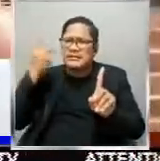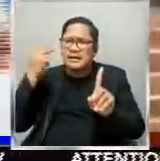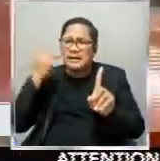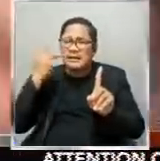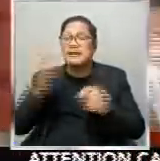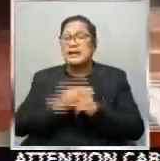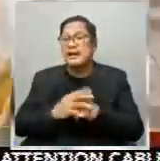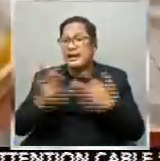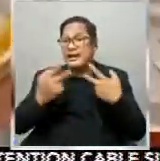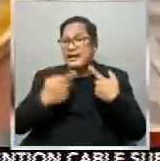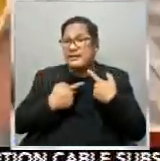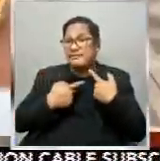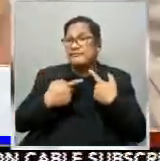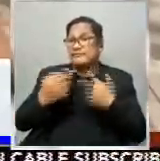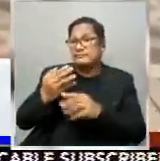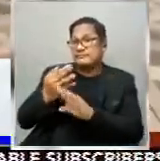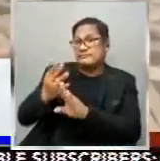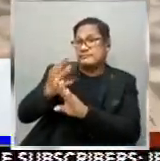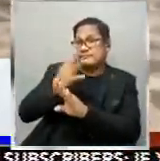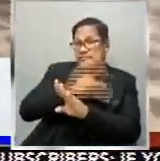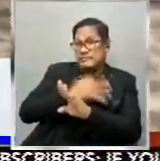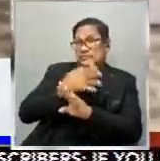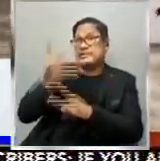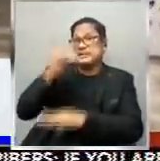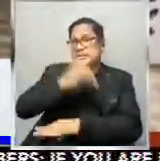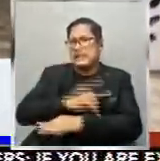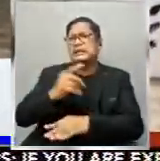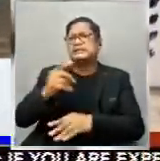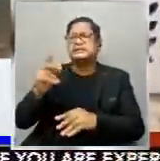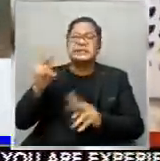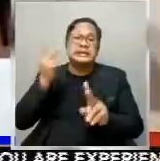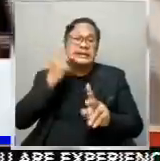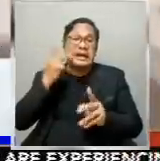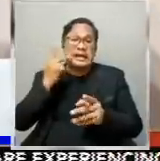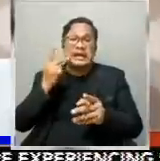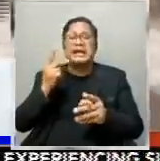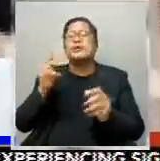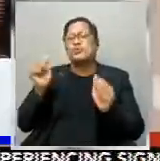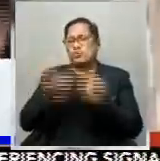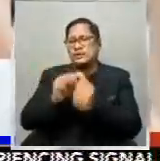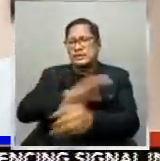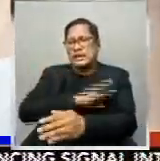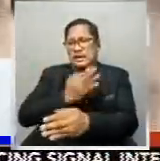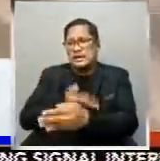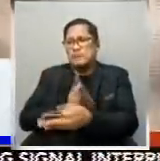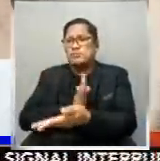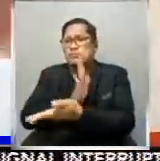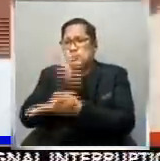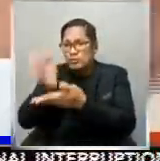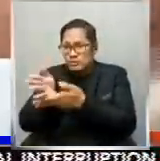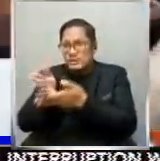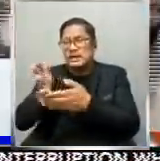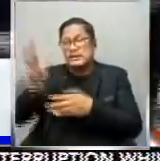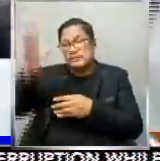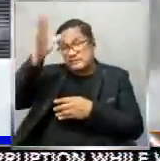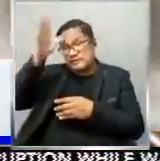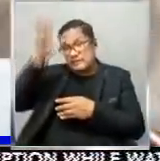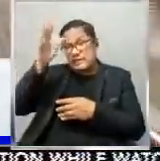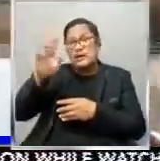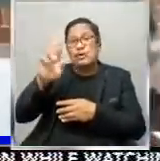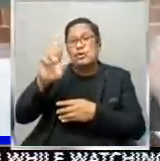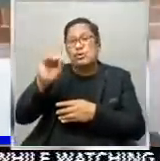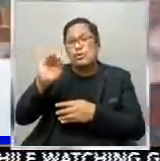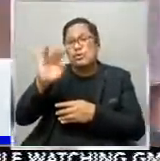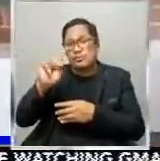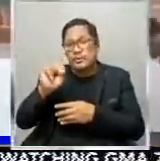mga nakaraang araw ay nagpunta si Kylie at ang kanyang mga anak sa bahay ng kanyang ama na si Robin Padilla at bumisita